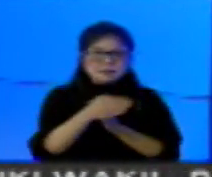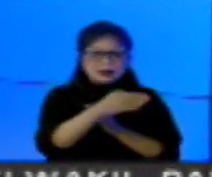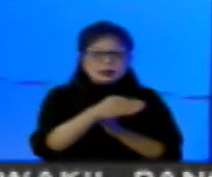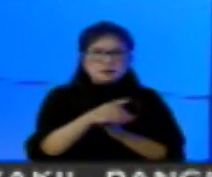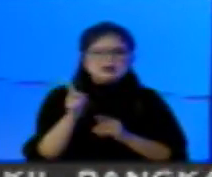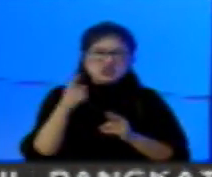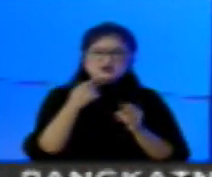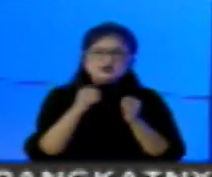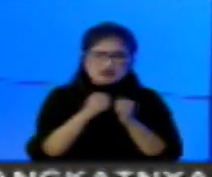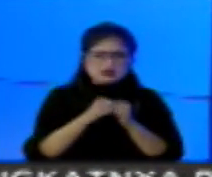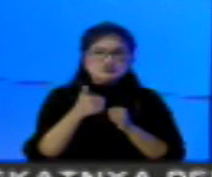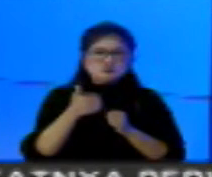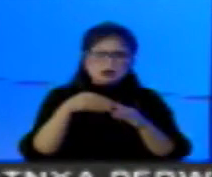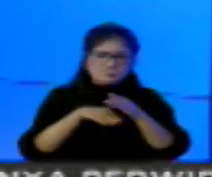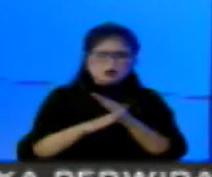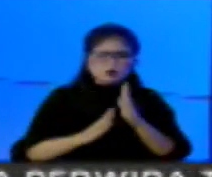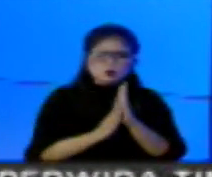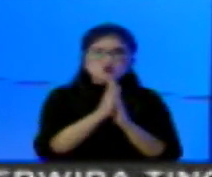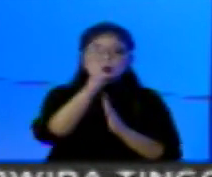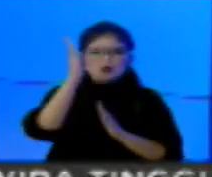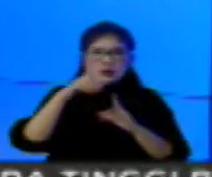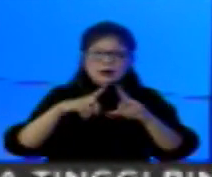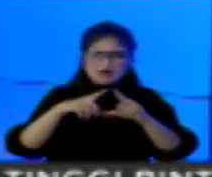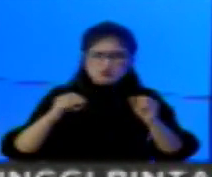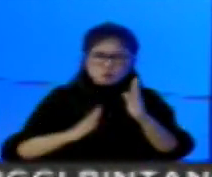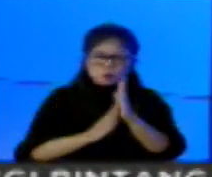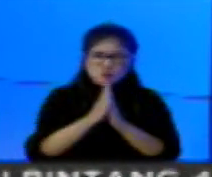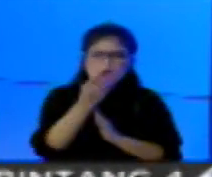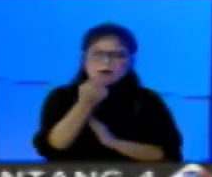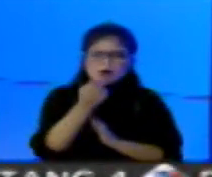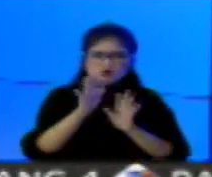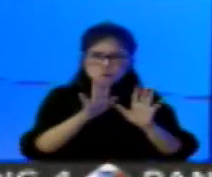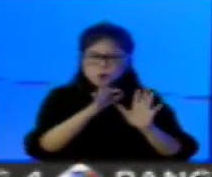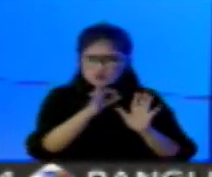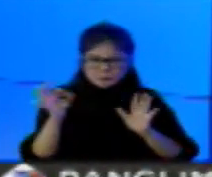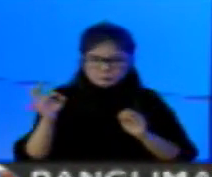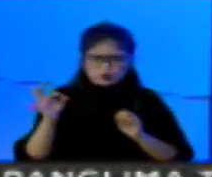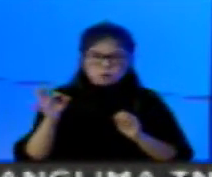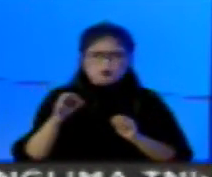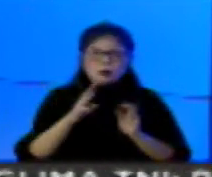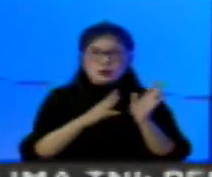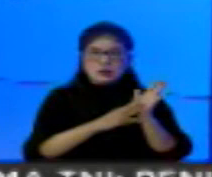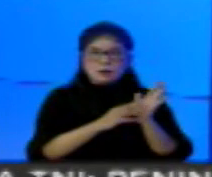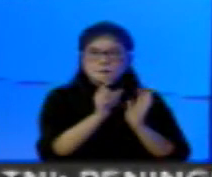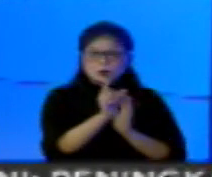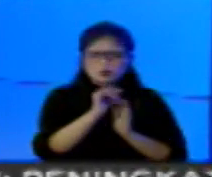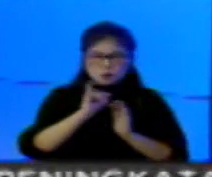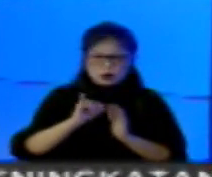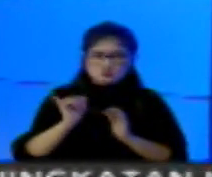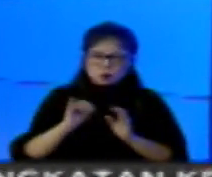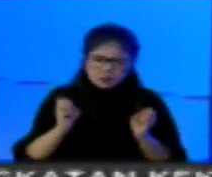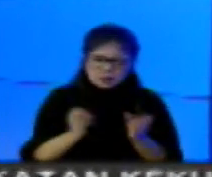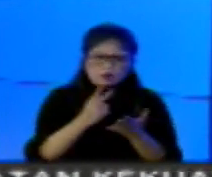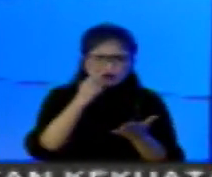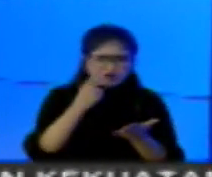Ia menjanjikan pengikutnya bisa masuk surga dengan membeli kartu surga seharga Rp10.000. MUI juga menemukan